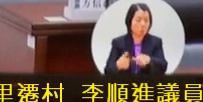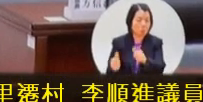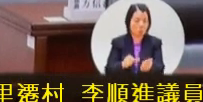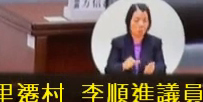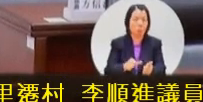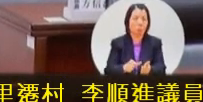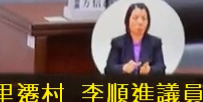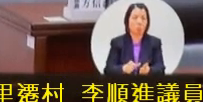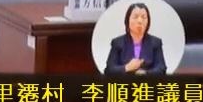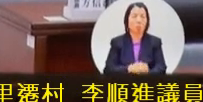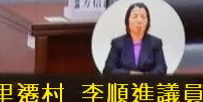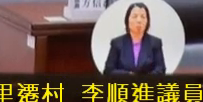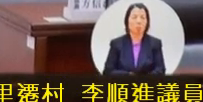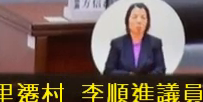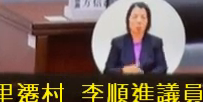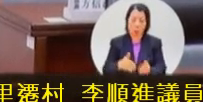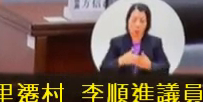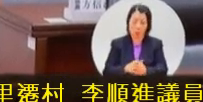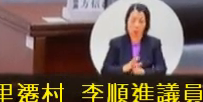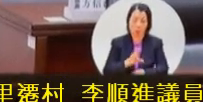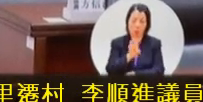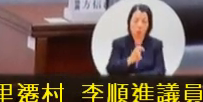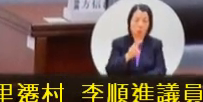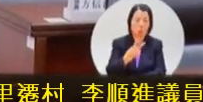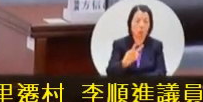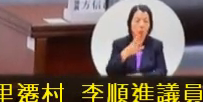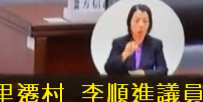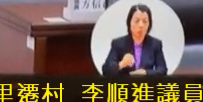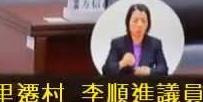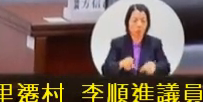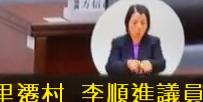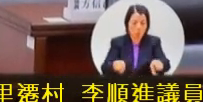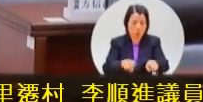高，要420000平才能够解决。